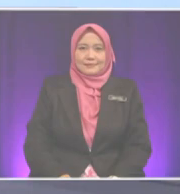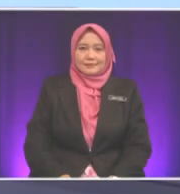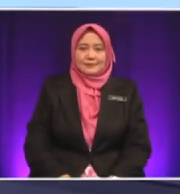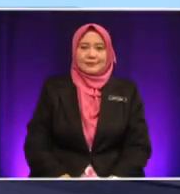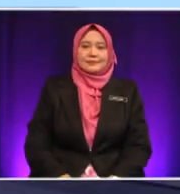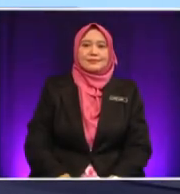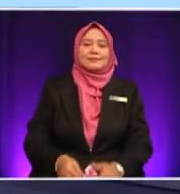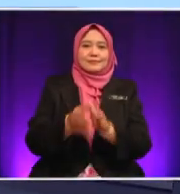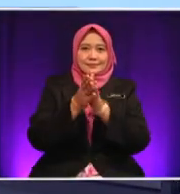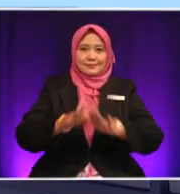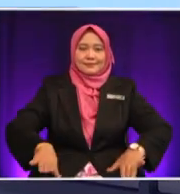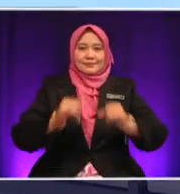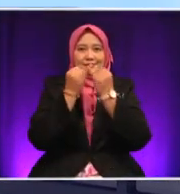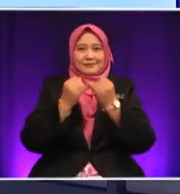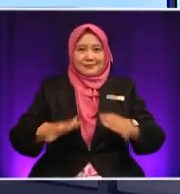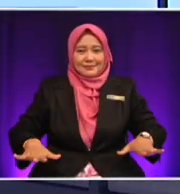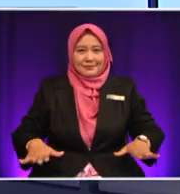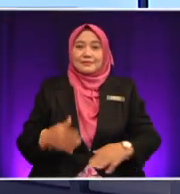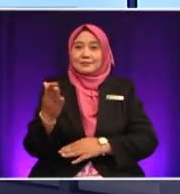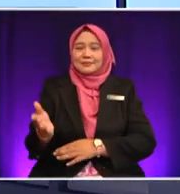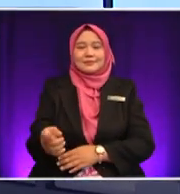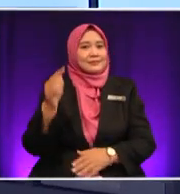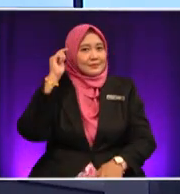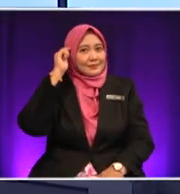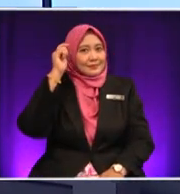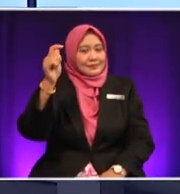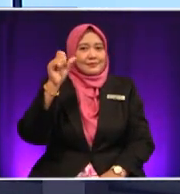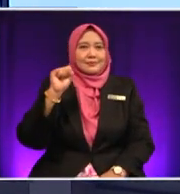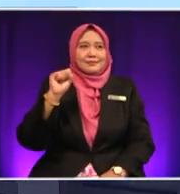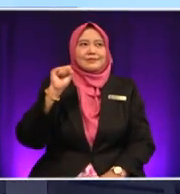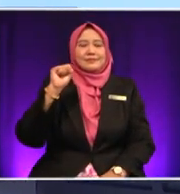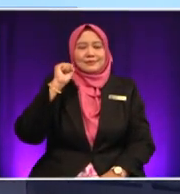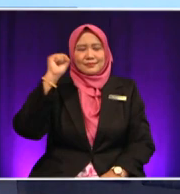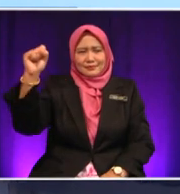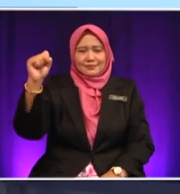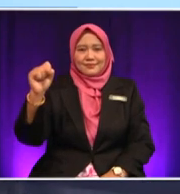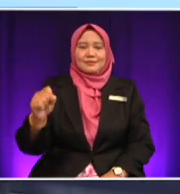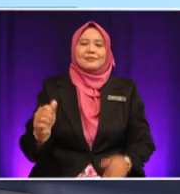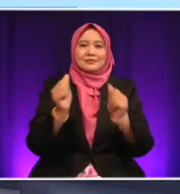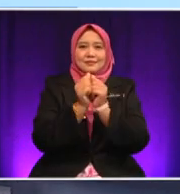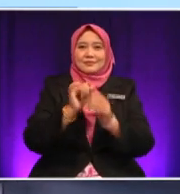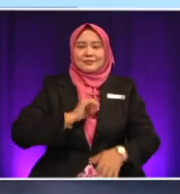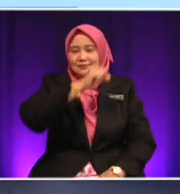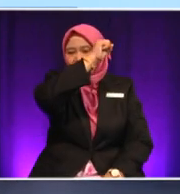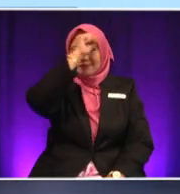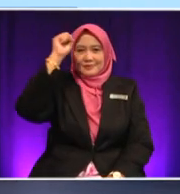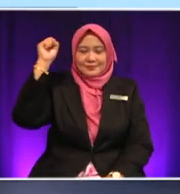salam sejahtera anda sudah menonton sukses SPM 222 bersama dengan saya